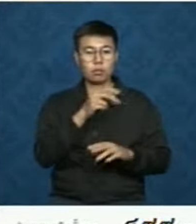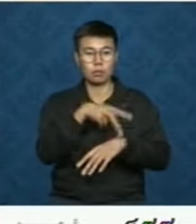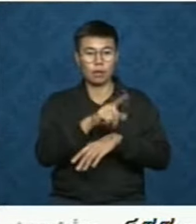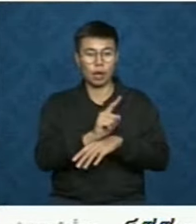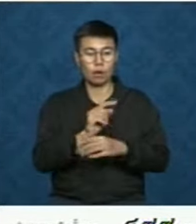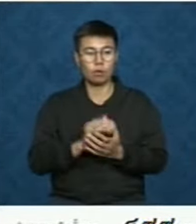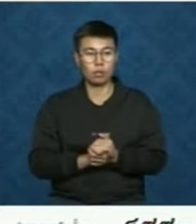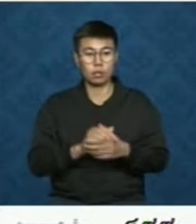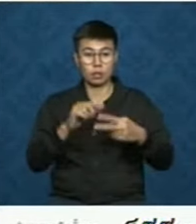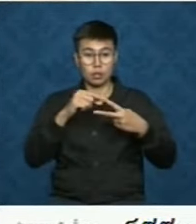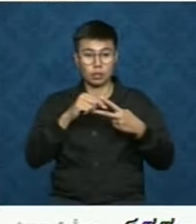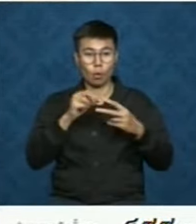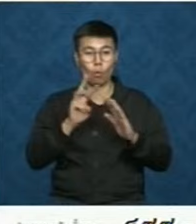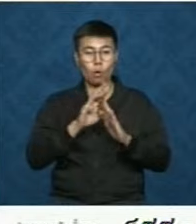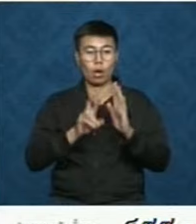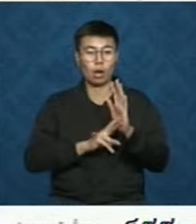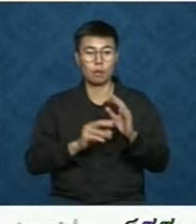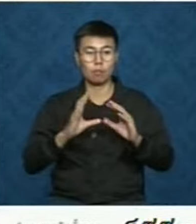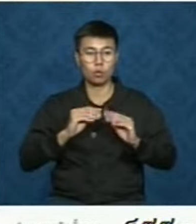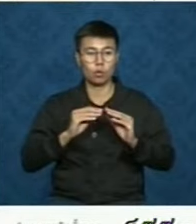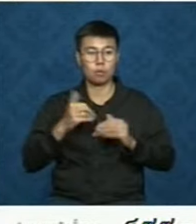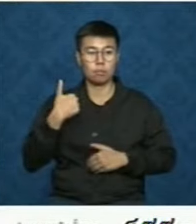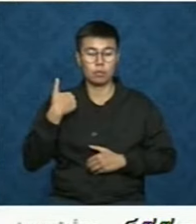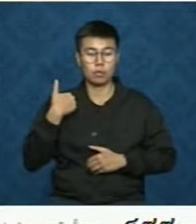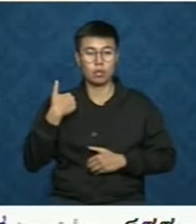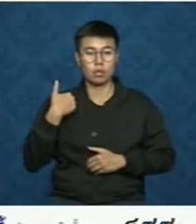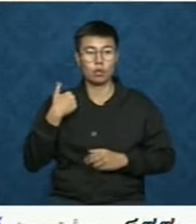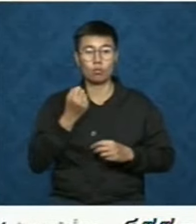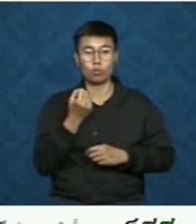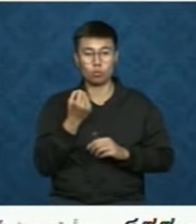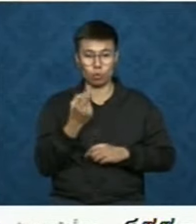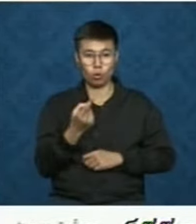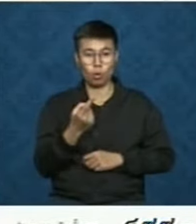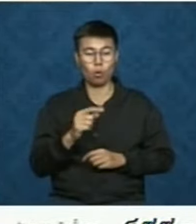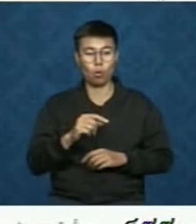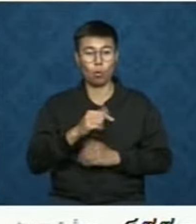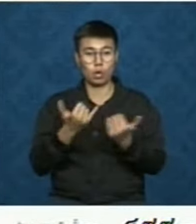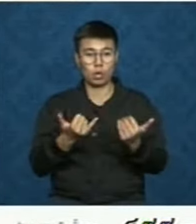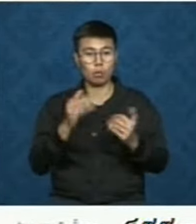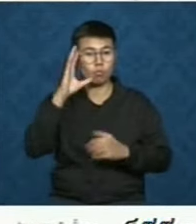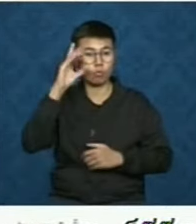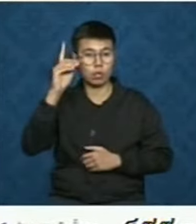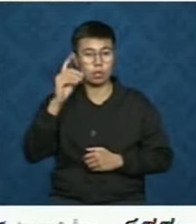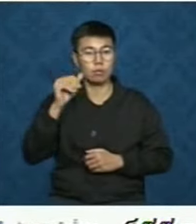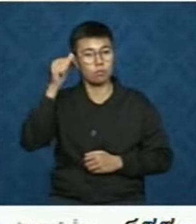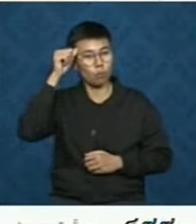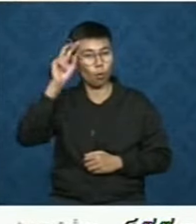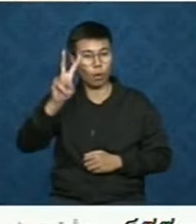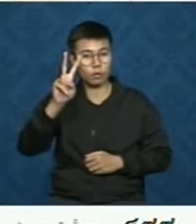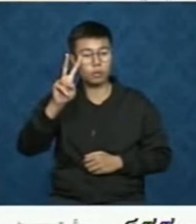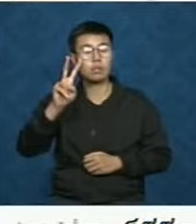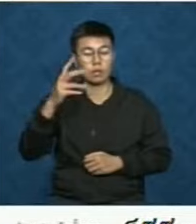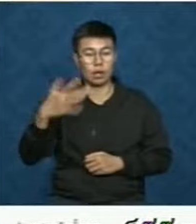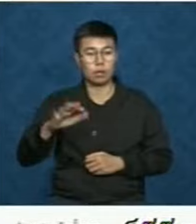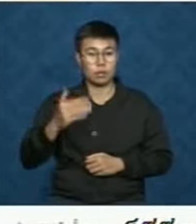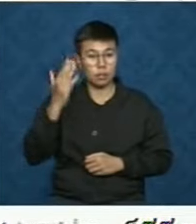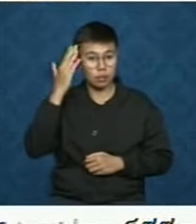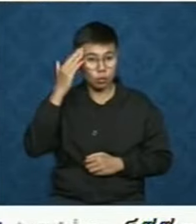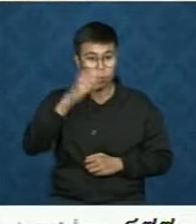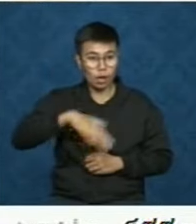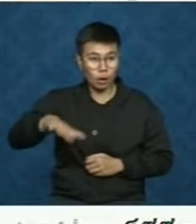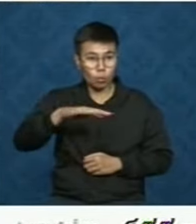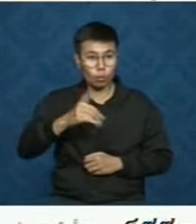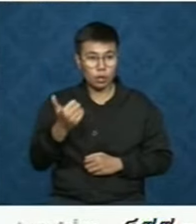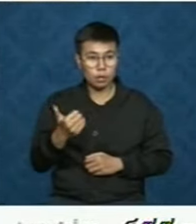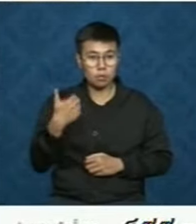1ครับเมื่อเราพิจารณาวาระการประชุมก็จะมีทั้งสด 2วันด้วยกันนะครับคือวันนี้กับวันพรุ่งนี้แล้วก็ที่เรารับทราบกันดีก็คือว่า